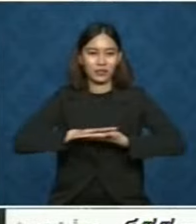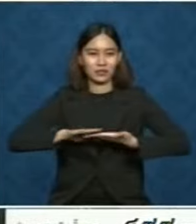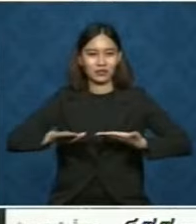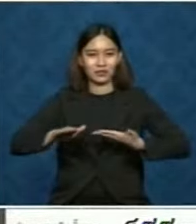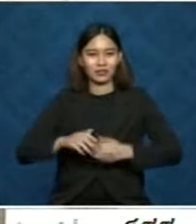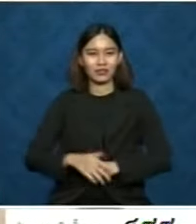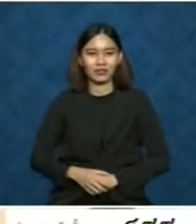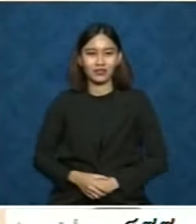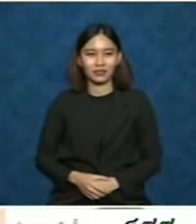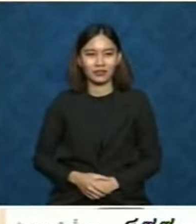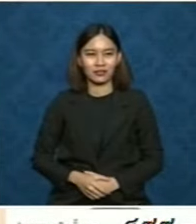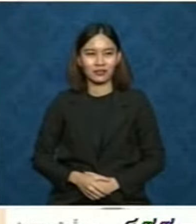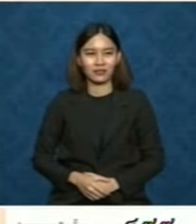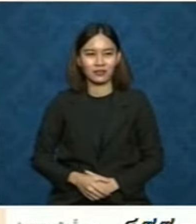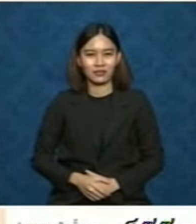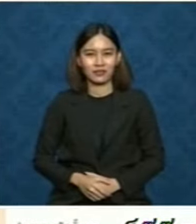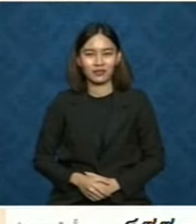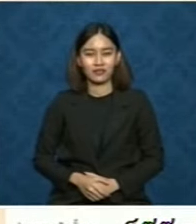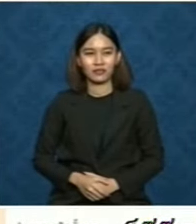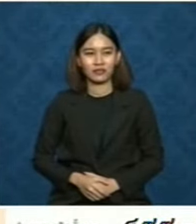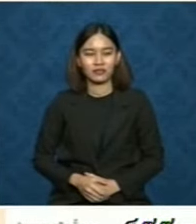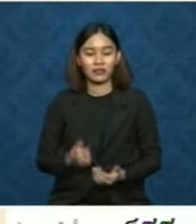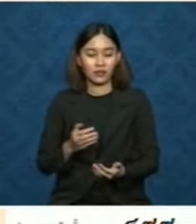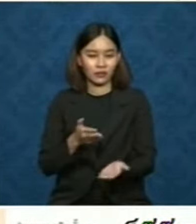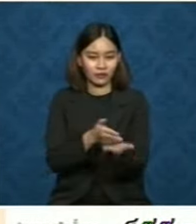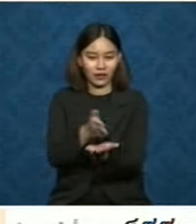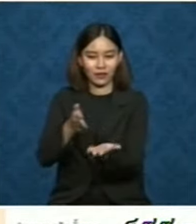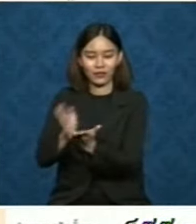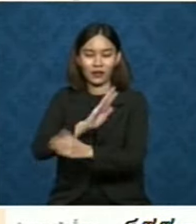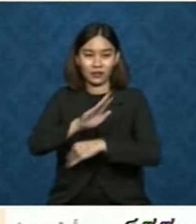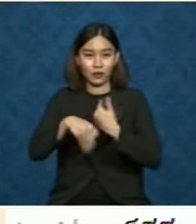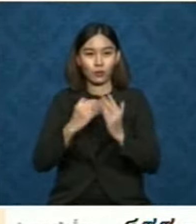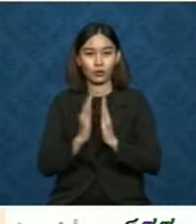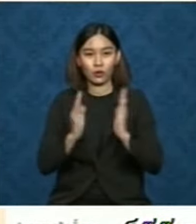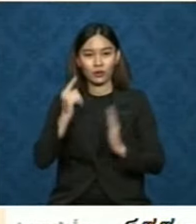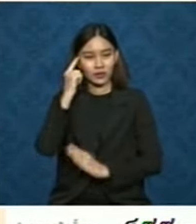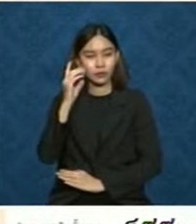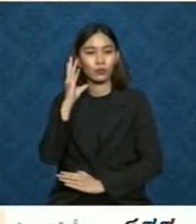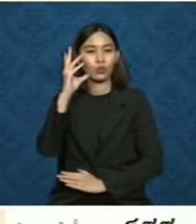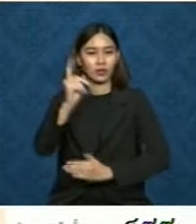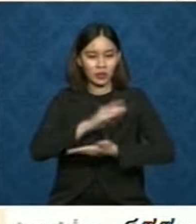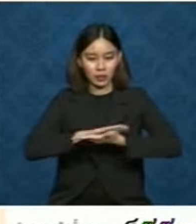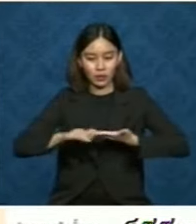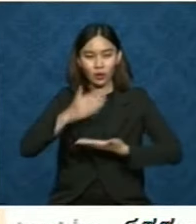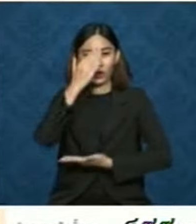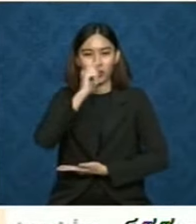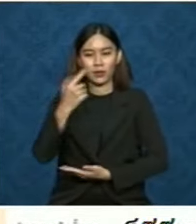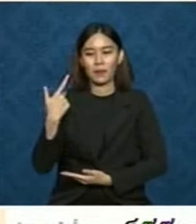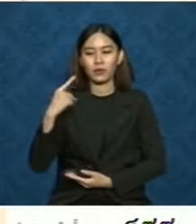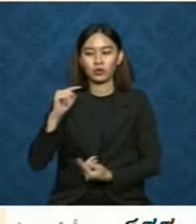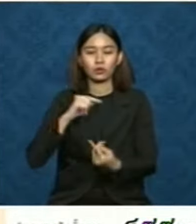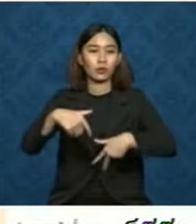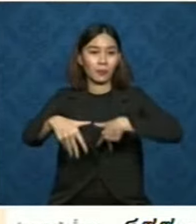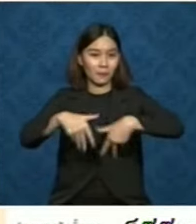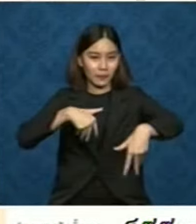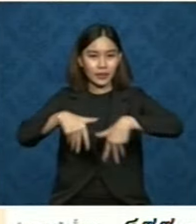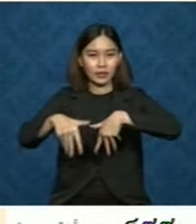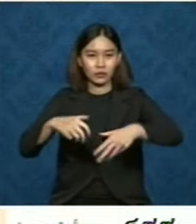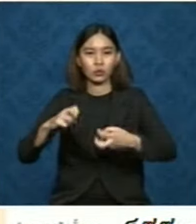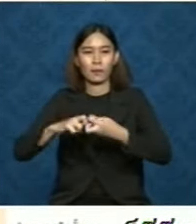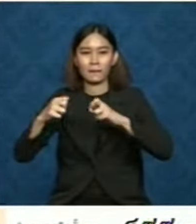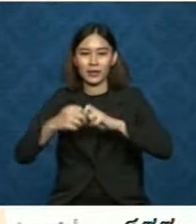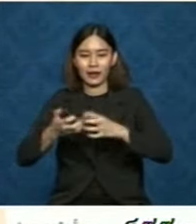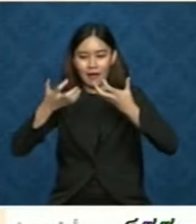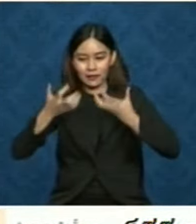ประธานครับขอบคุณทุกฝ่ายนะครับคิดว่าพรุ่งนี้คงจะเรียบร้อยเพราะเป็นเรื่องประโยชน์ของประชาชนและเป็นปัญหา